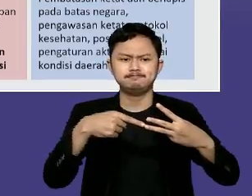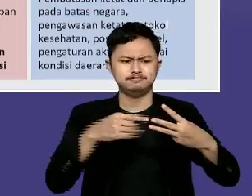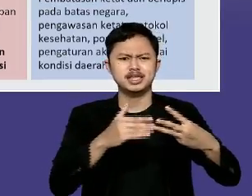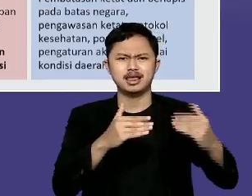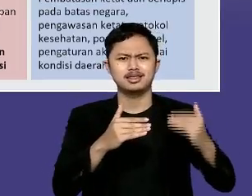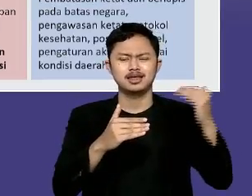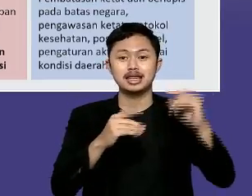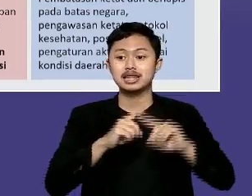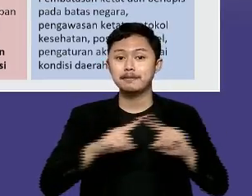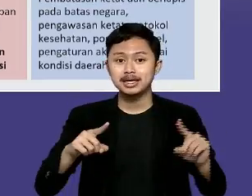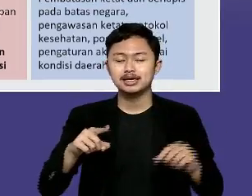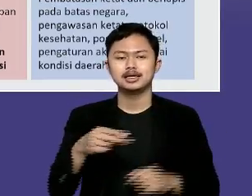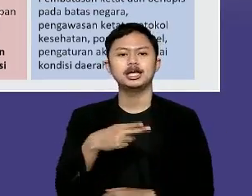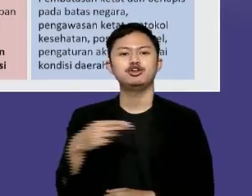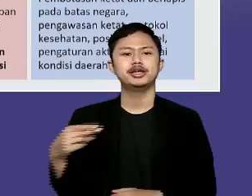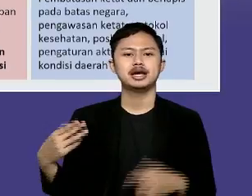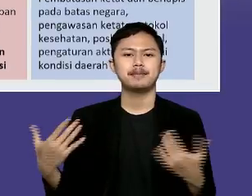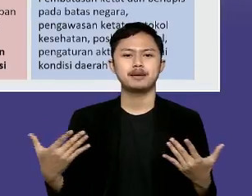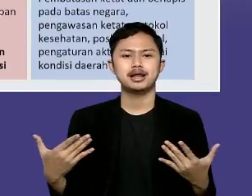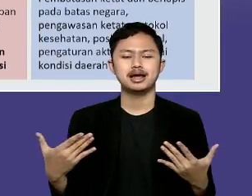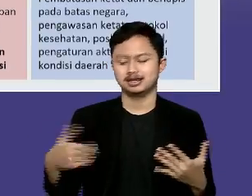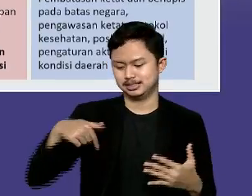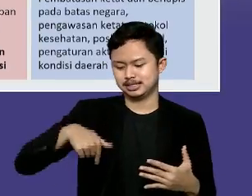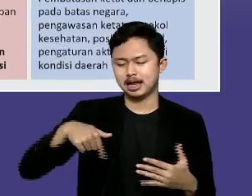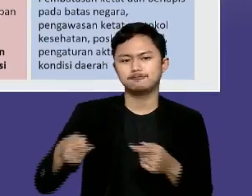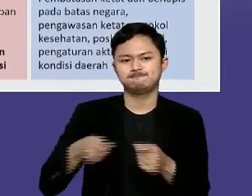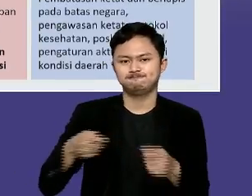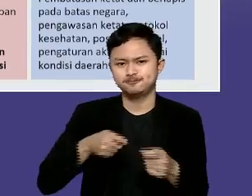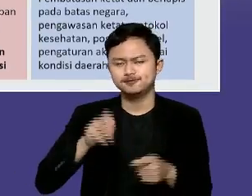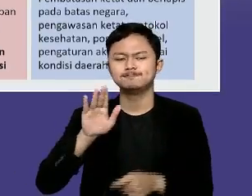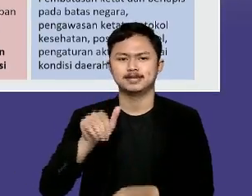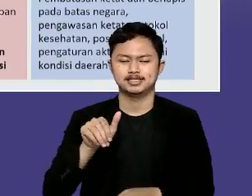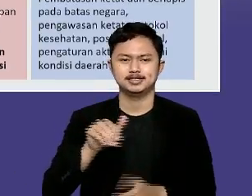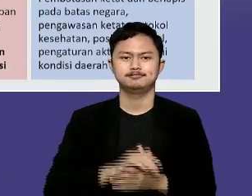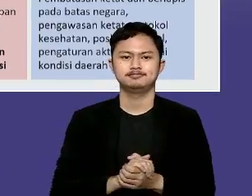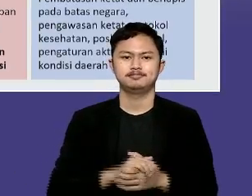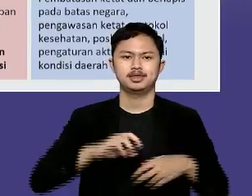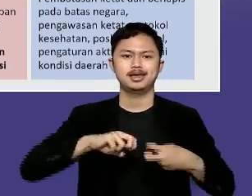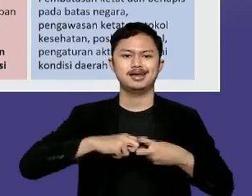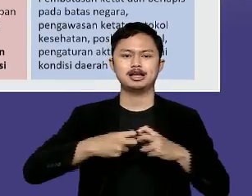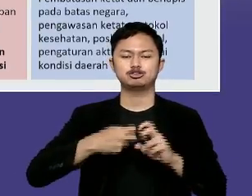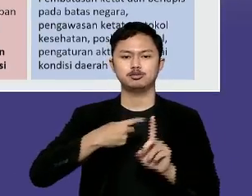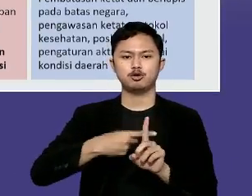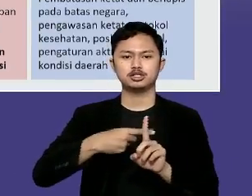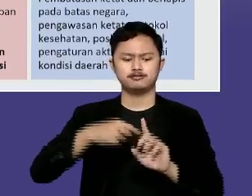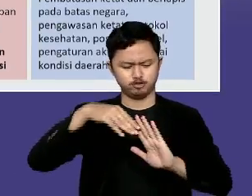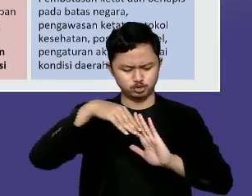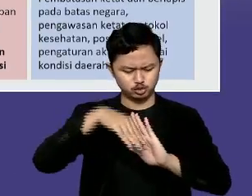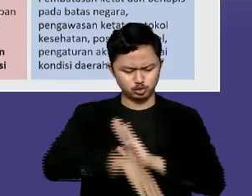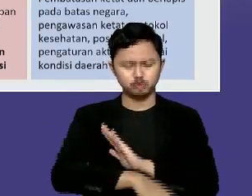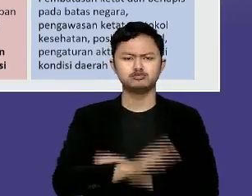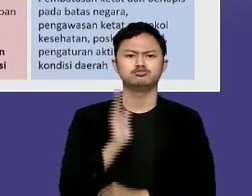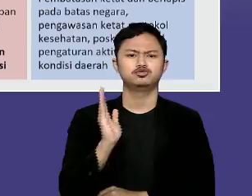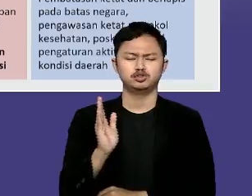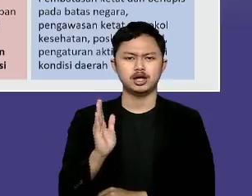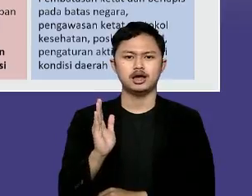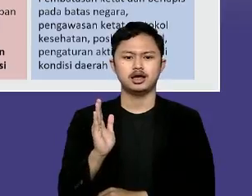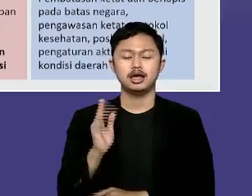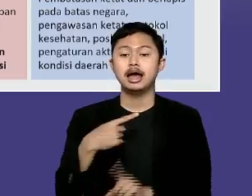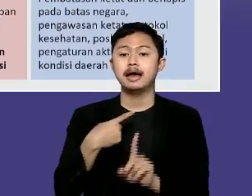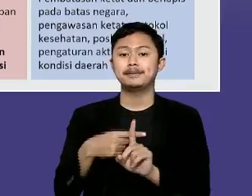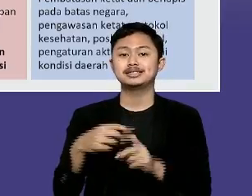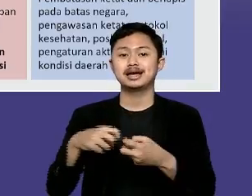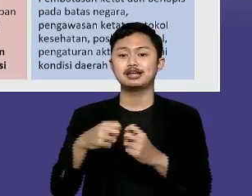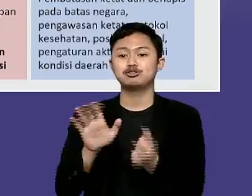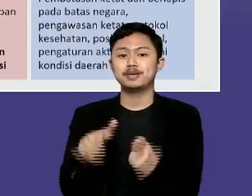Indonesia masih terkendali hingga saat ini. Kasus positif terus mengalami penurunan, dibarengi dengan kematian